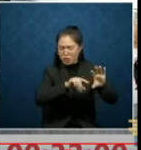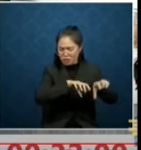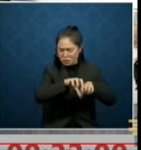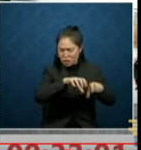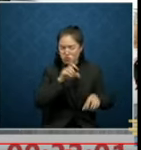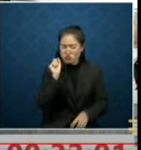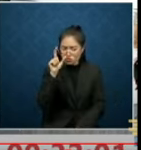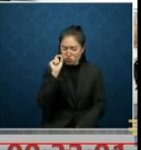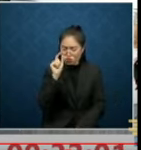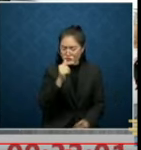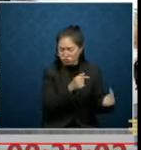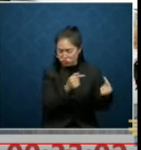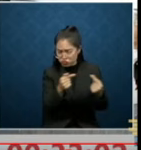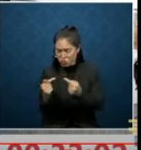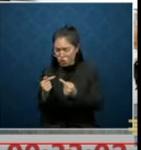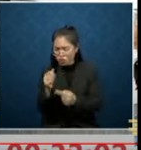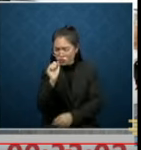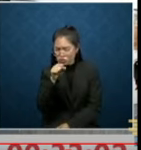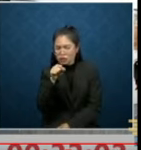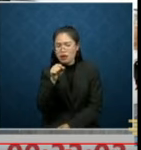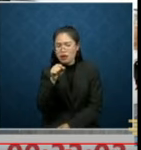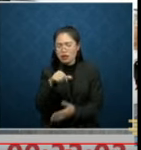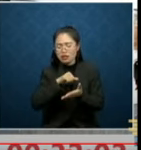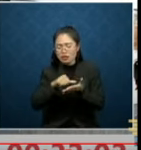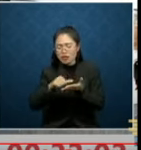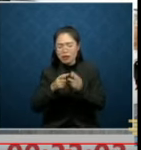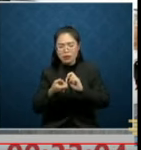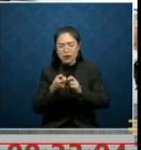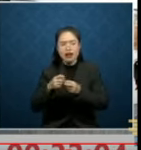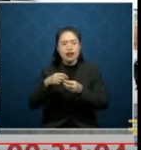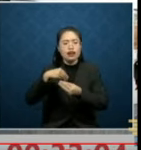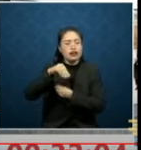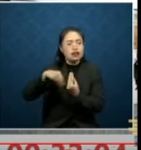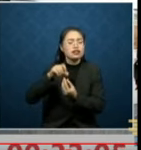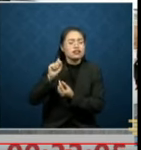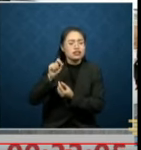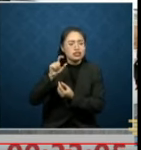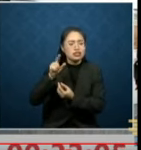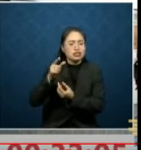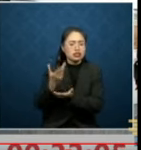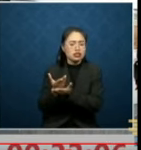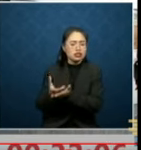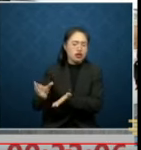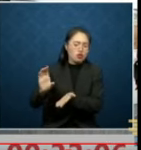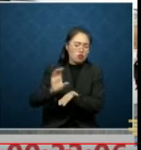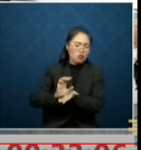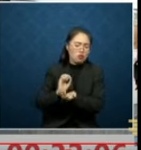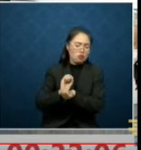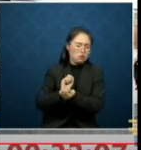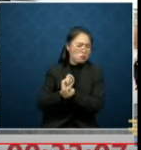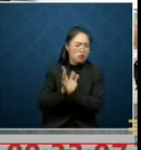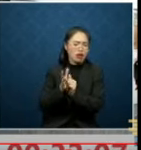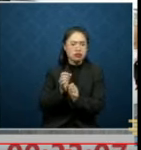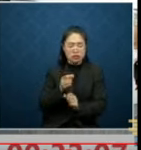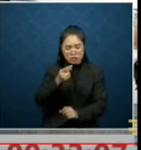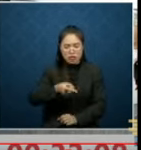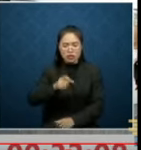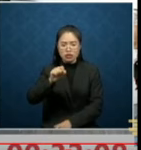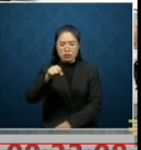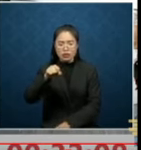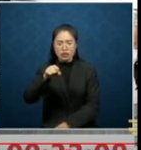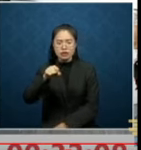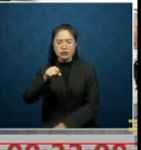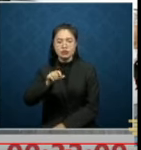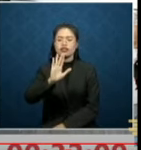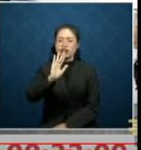เร่งด่วนต่อเนื่องเพื่อแก้ไขปัญหาเศรษฐกิจของประเทศและตั้งงบประมาณไม่ทันเนี่ยจริงหรือไม่อย่างไรนอก